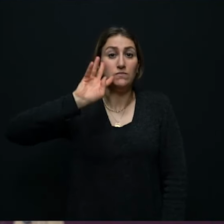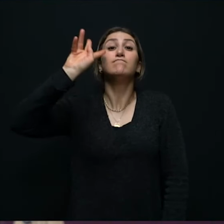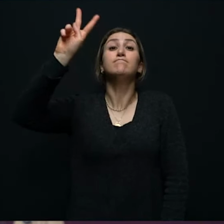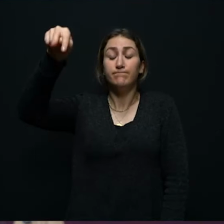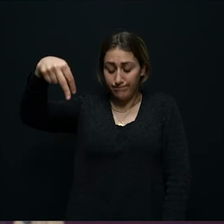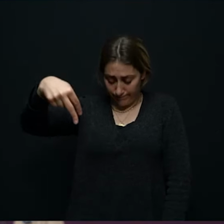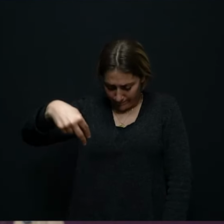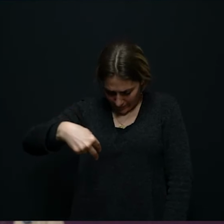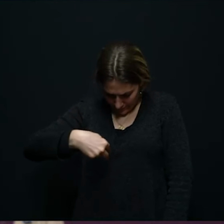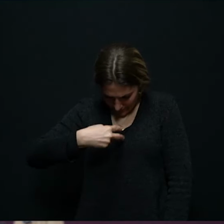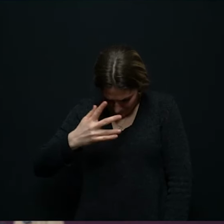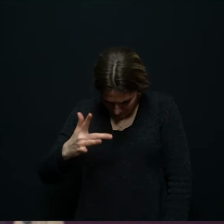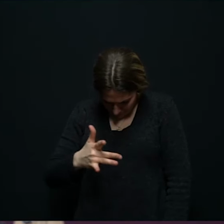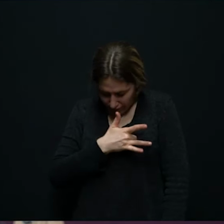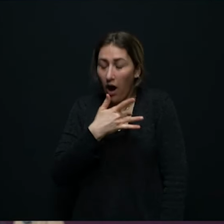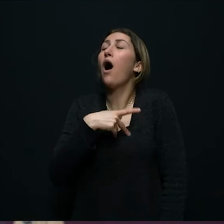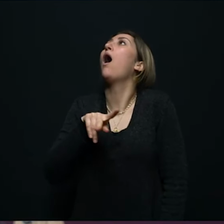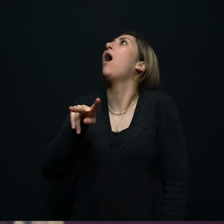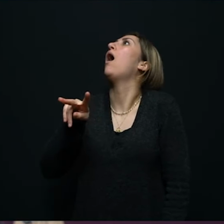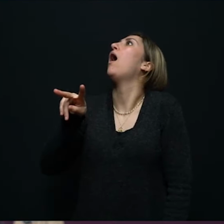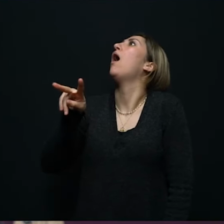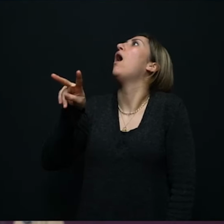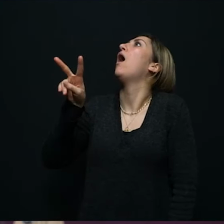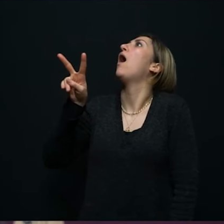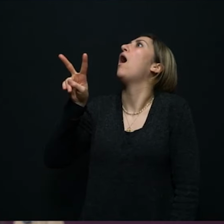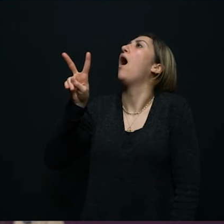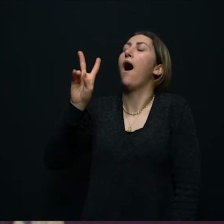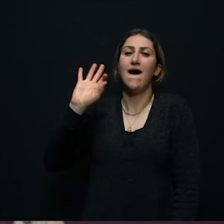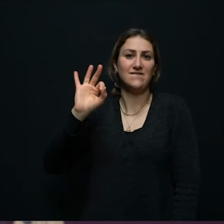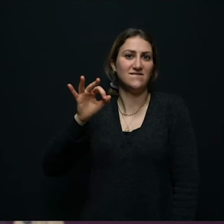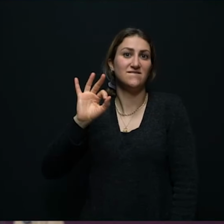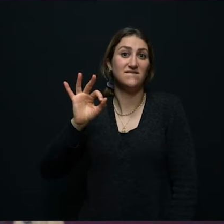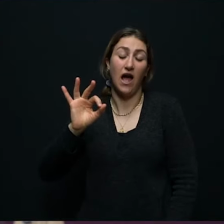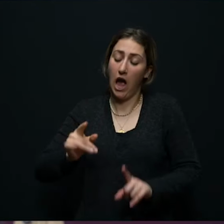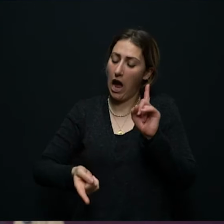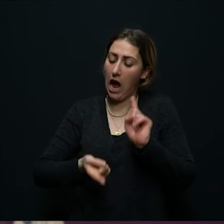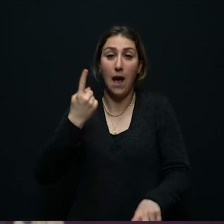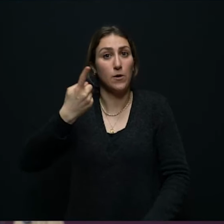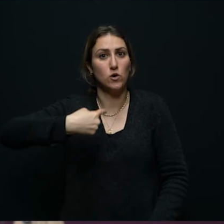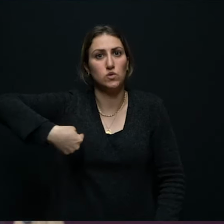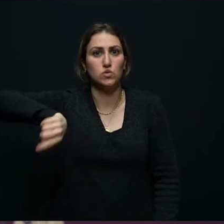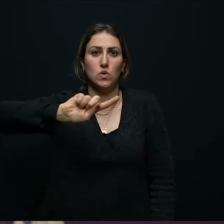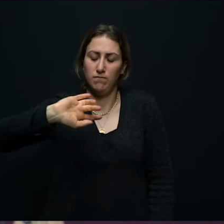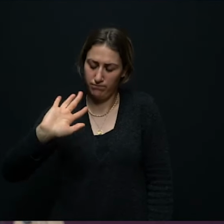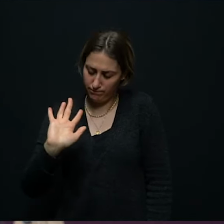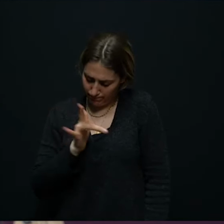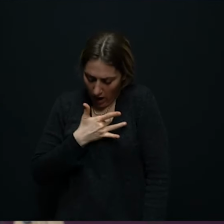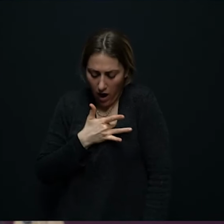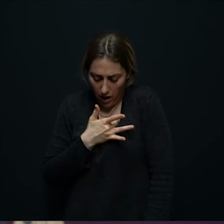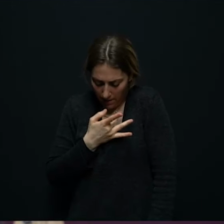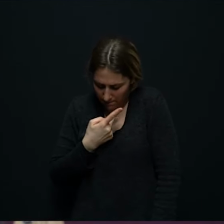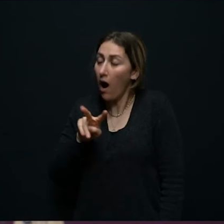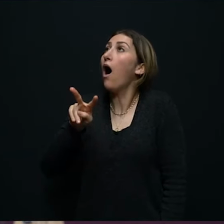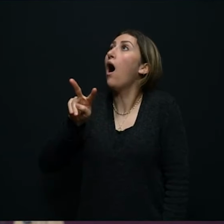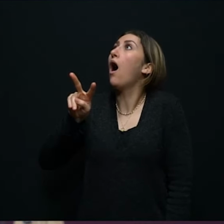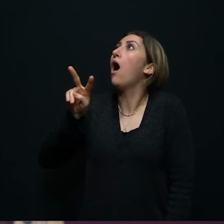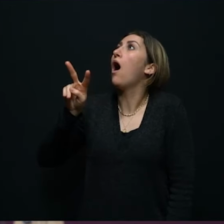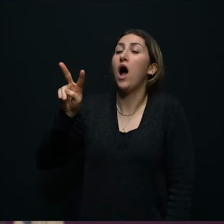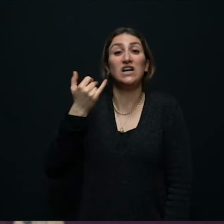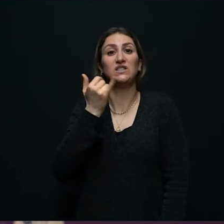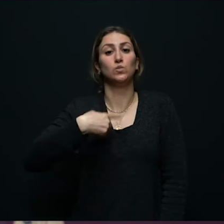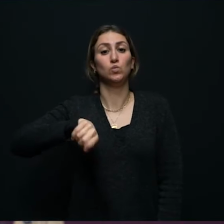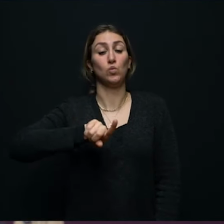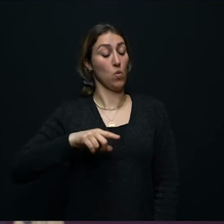donc nous sommes avec des oeillères donc nous sommes dans le déni tant que nous sommes dans de fausses espérances en disant